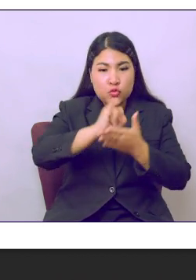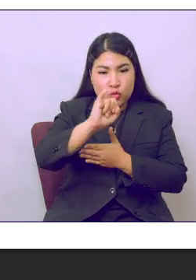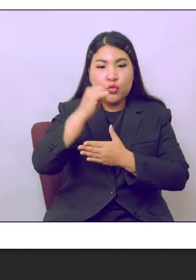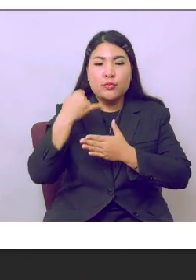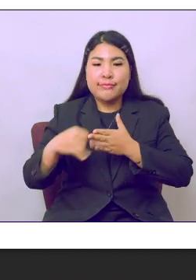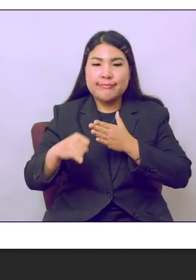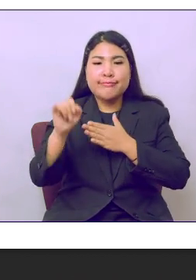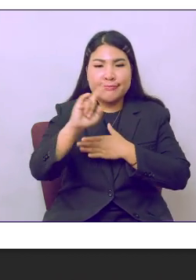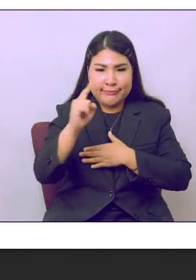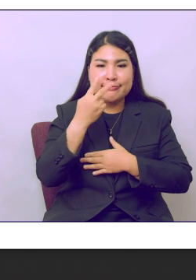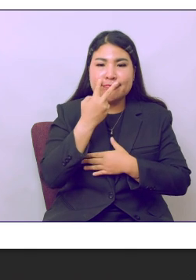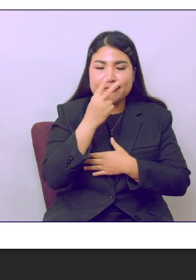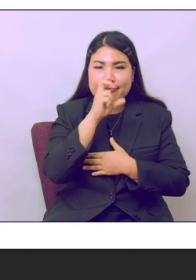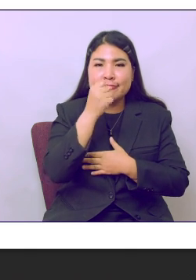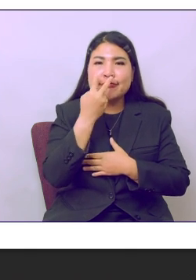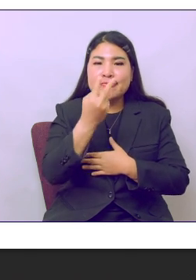อย่างเงี้ยนะครับ